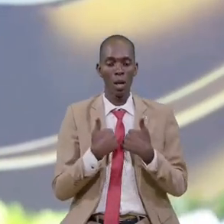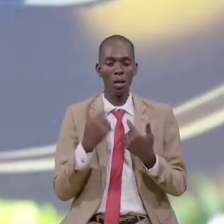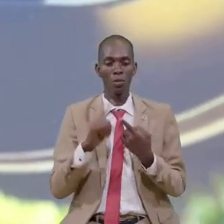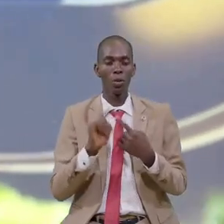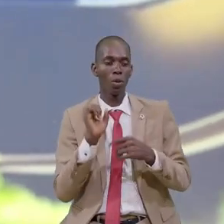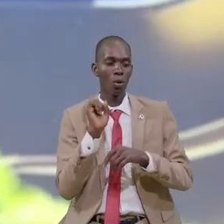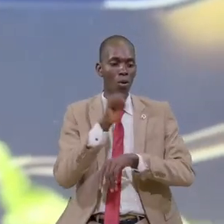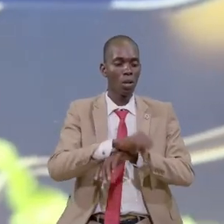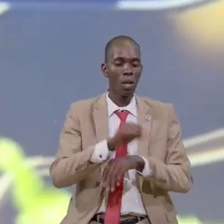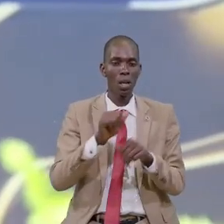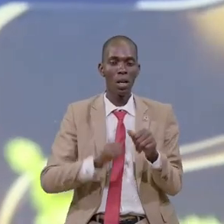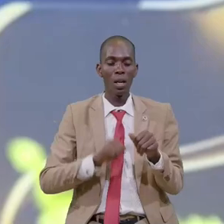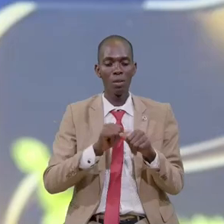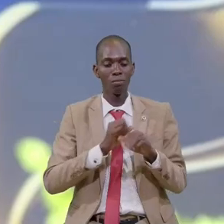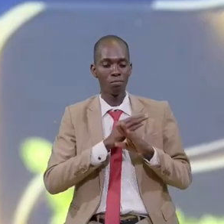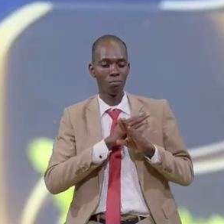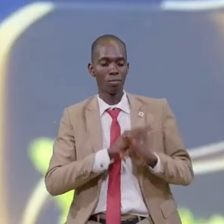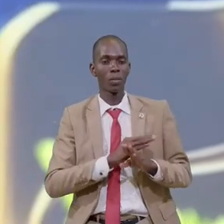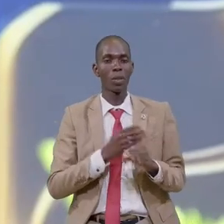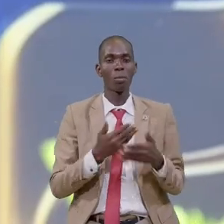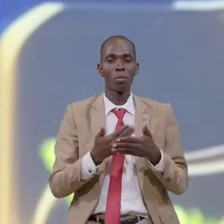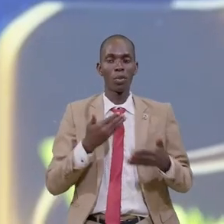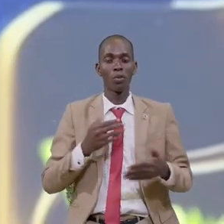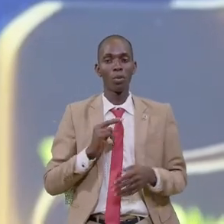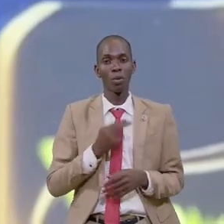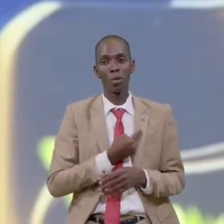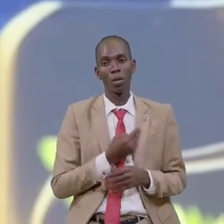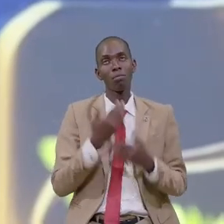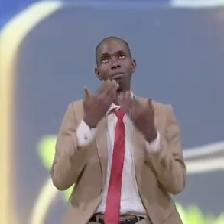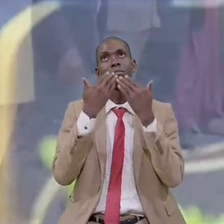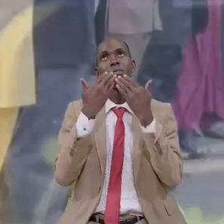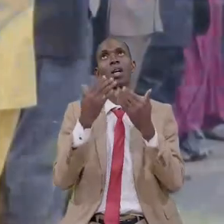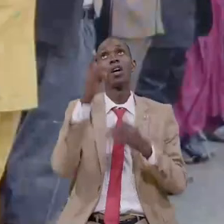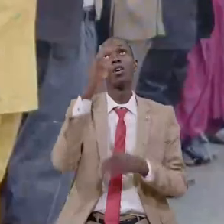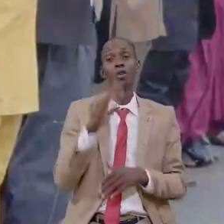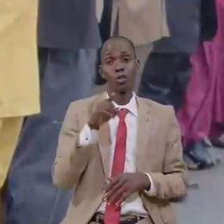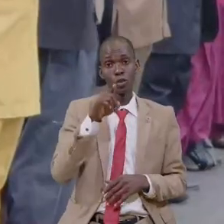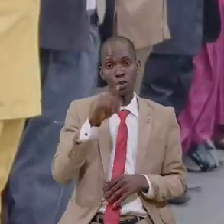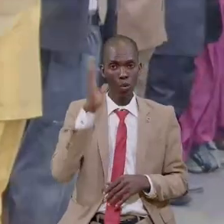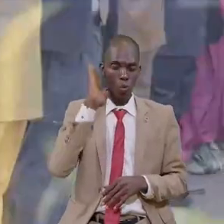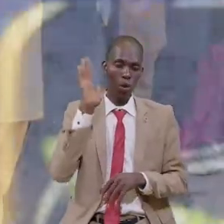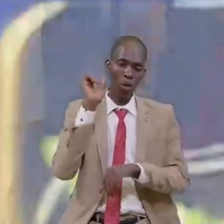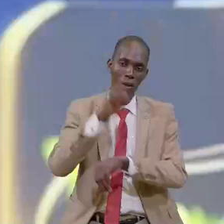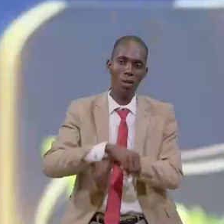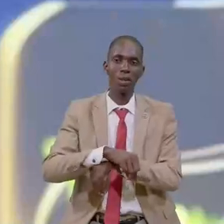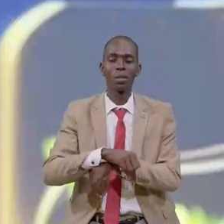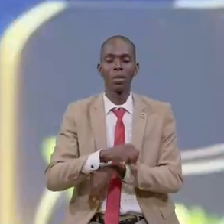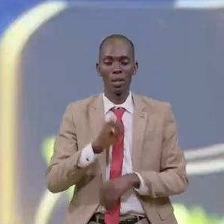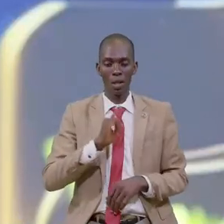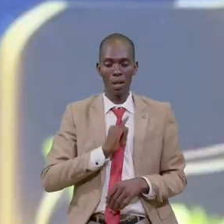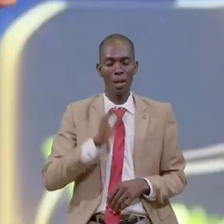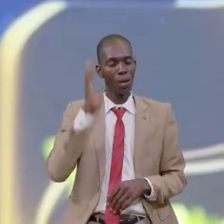les obstacles qui se présenteront à nous. Et Dieu merci, tu vas vaincre, je vais